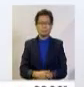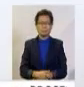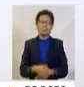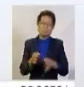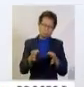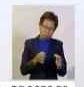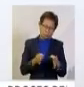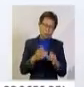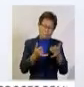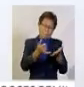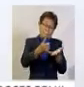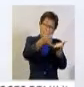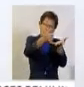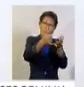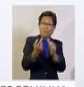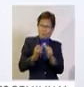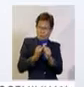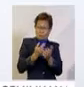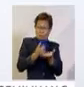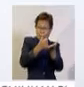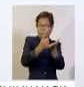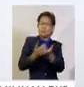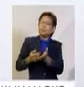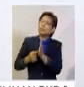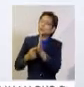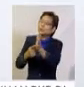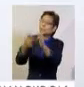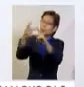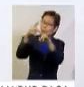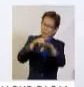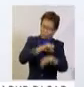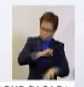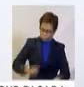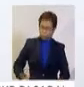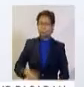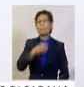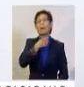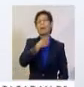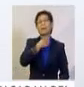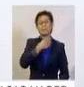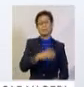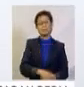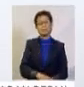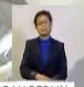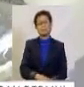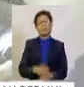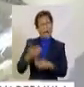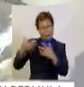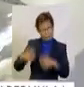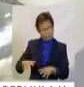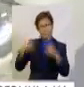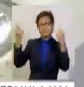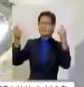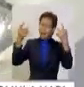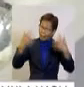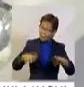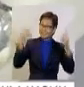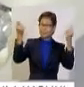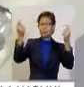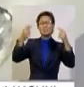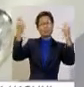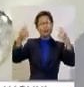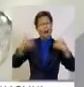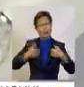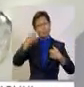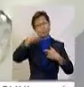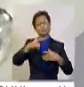Jelas beliau, piala tersebut terlebih dahulu akan dipersembahkan kepada Sultan Perak, Sultan Nazri Muizzuddin Shah sebelum sambutan. Sambutan itu